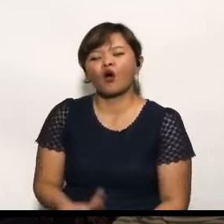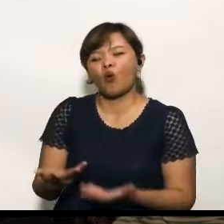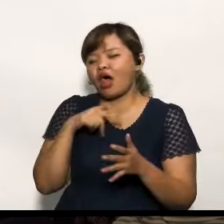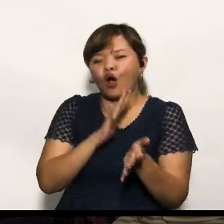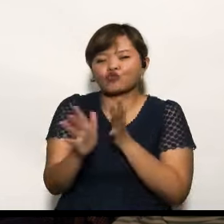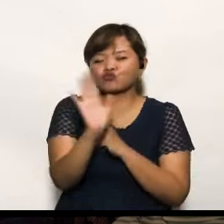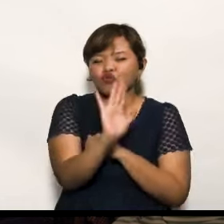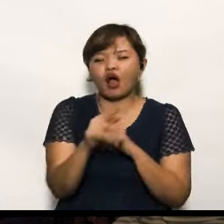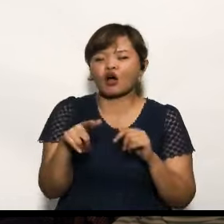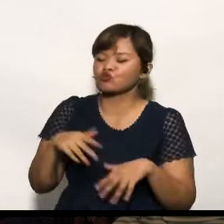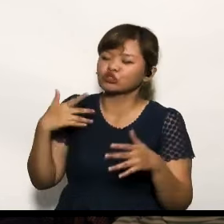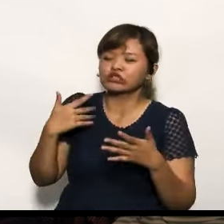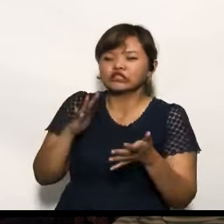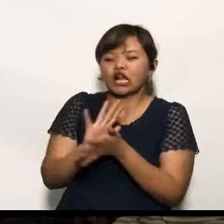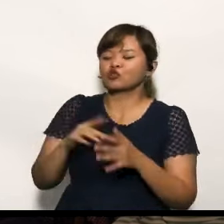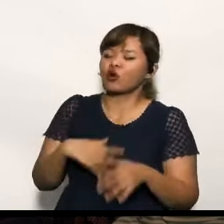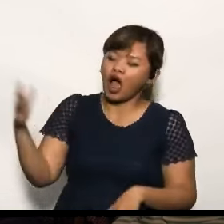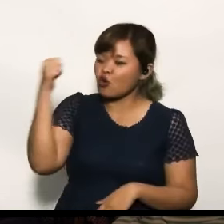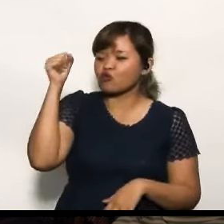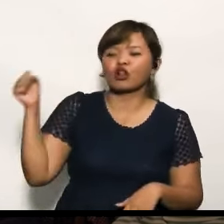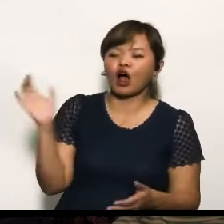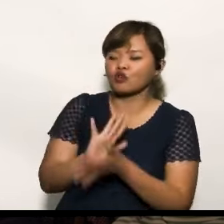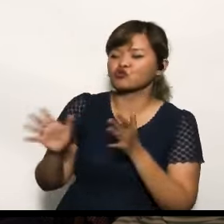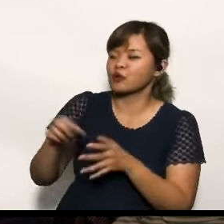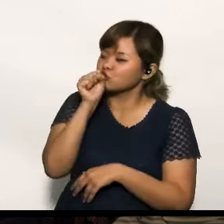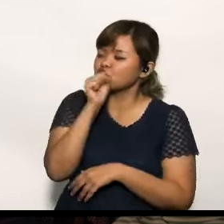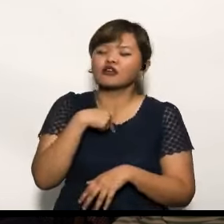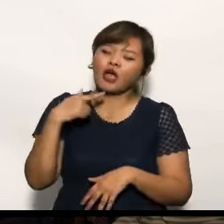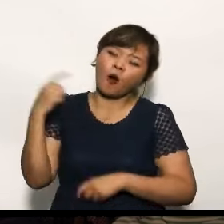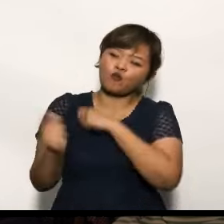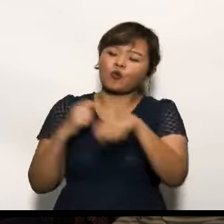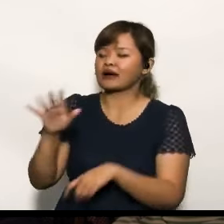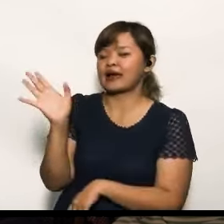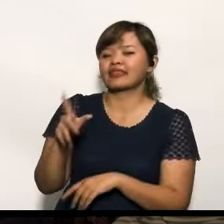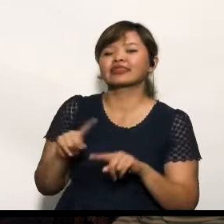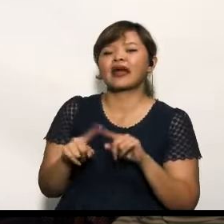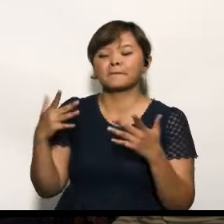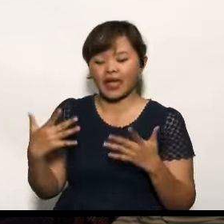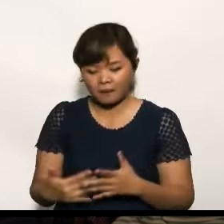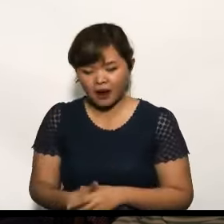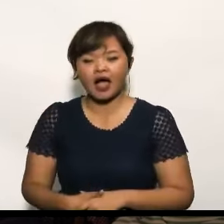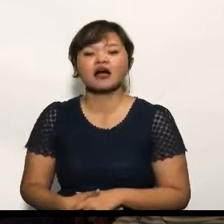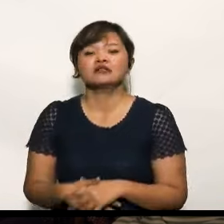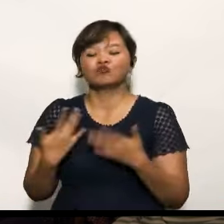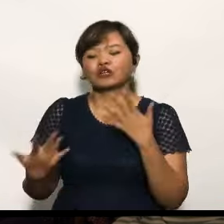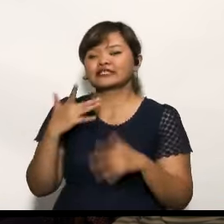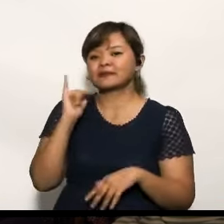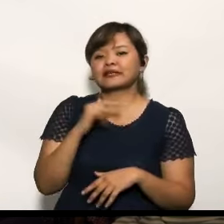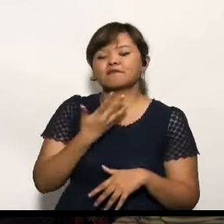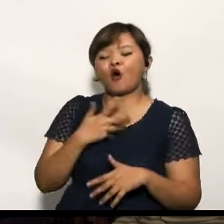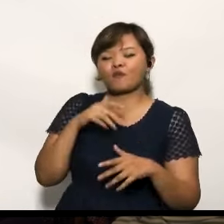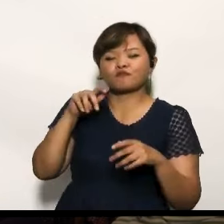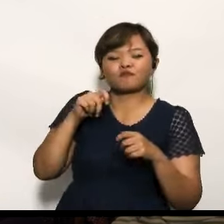Ya walaupun gak langsung, bawa perubahan, sini Josh, gue ambil mic yang gak begitu, ada prosesnya ya. But then hatinya adalah, I want to make a